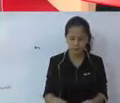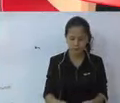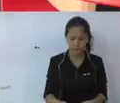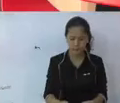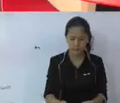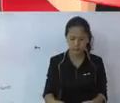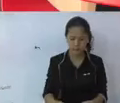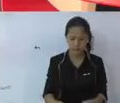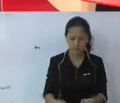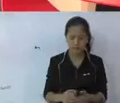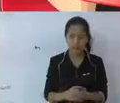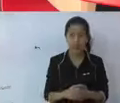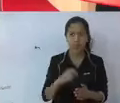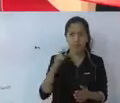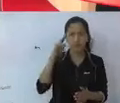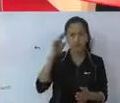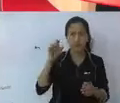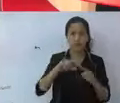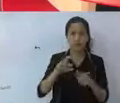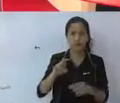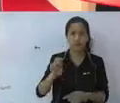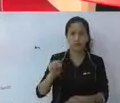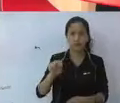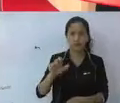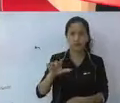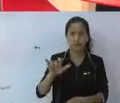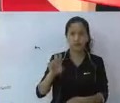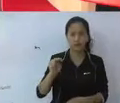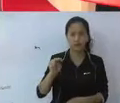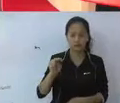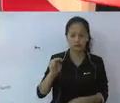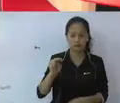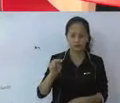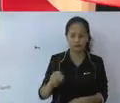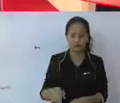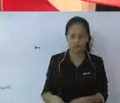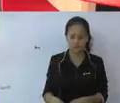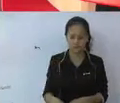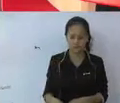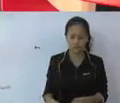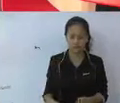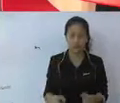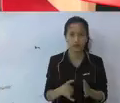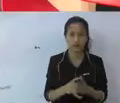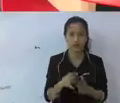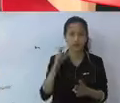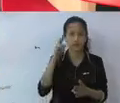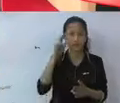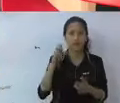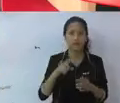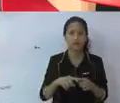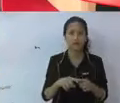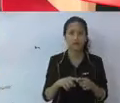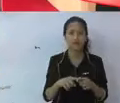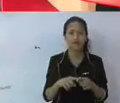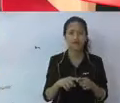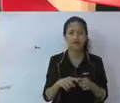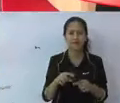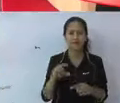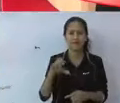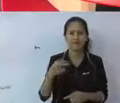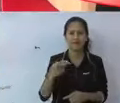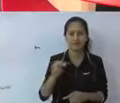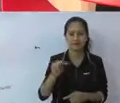Parang may nakita ako ditong nakaano. Anyway, Mirna, naano ko na yan. Ma'am